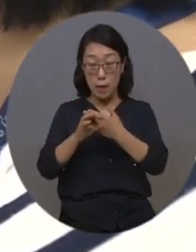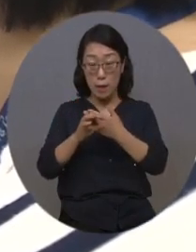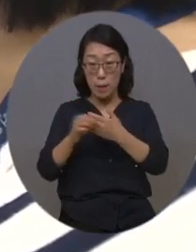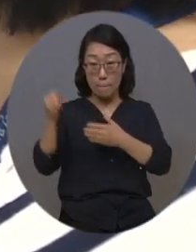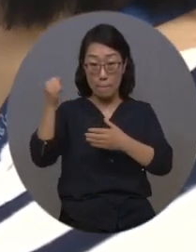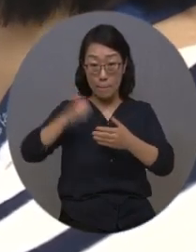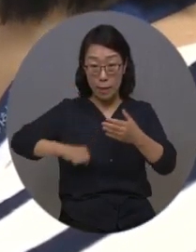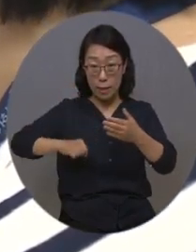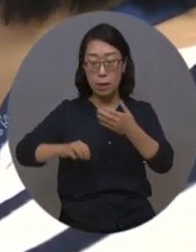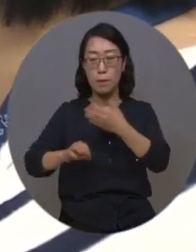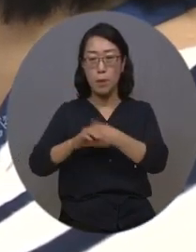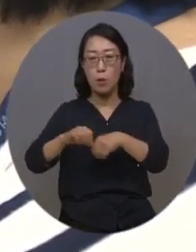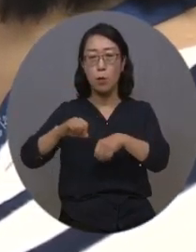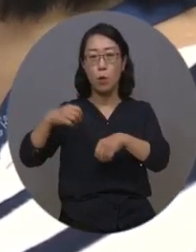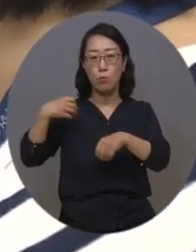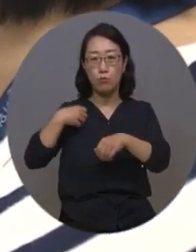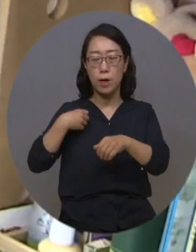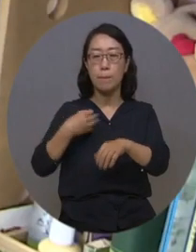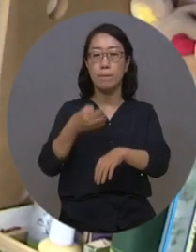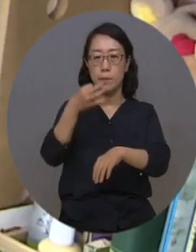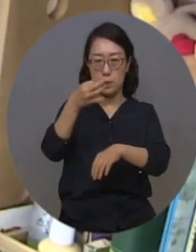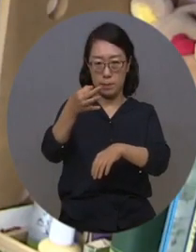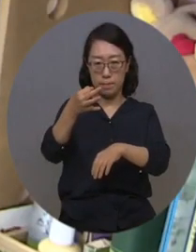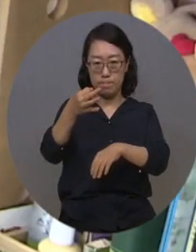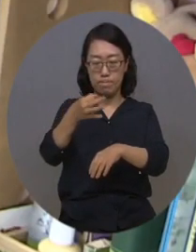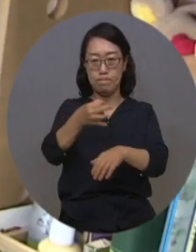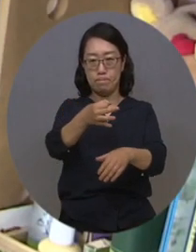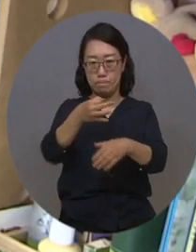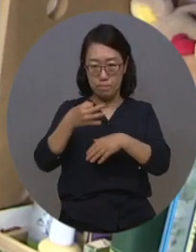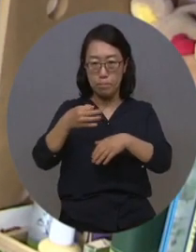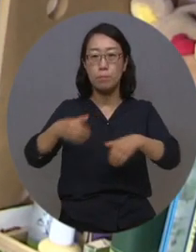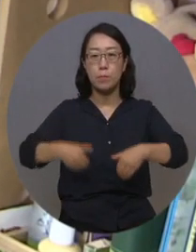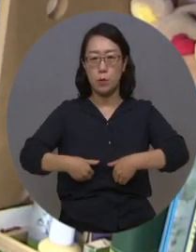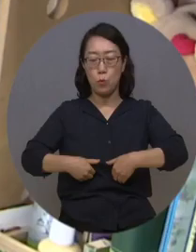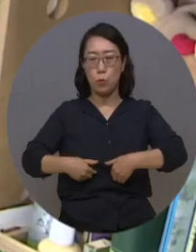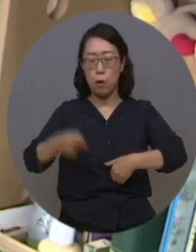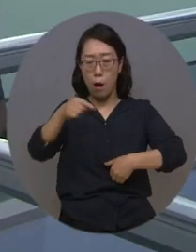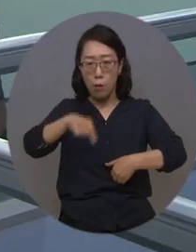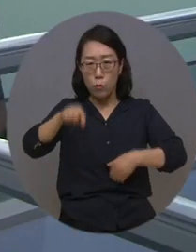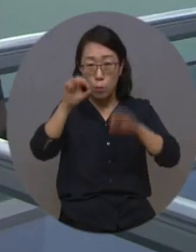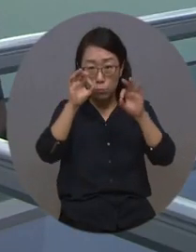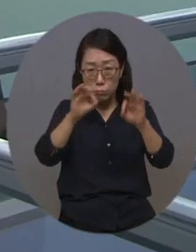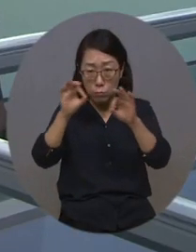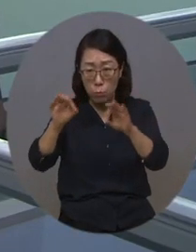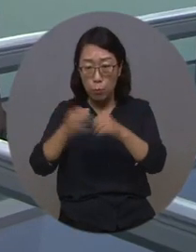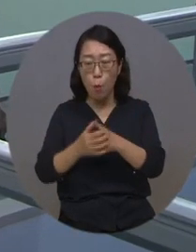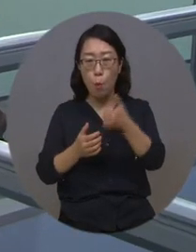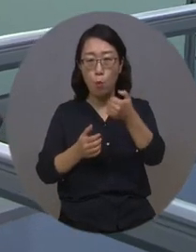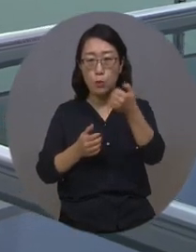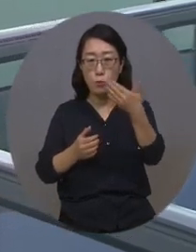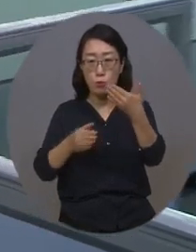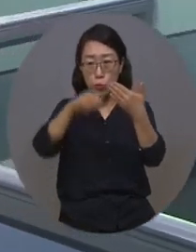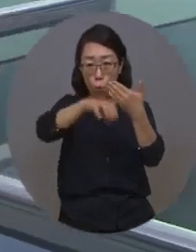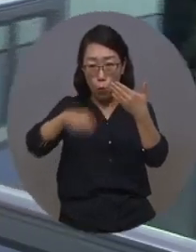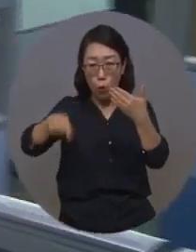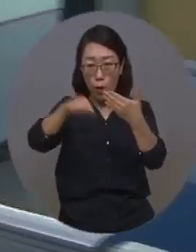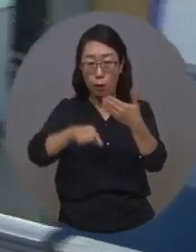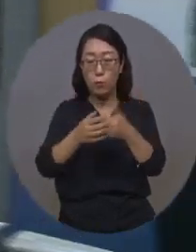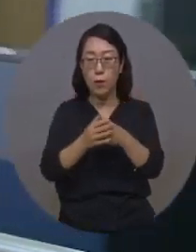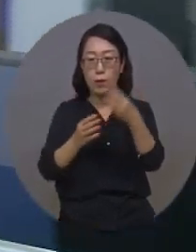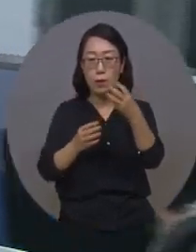고용 부담금을 부과하도록 돼 있습니다 조사 결과가 조사대상 오심 9곳 중 37개 기간이